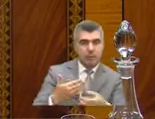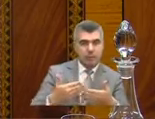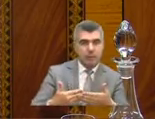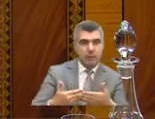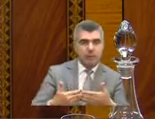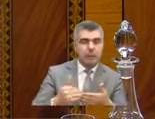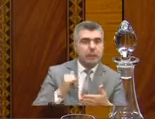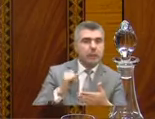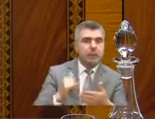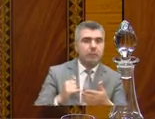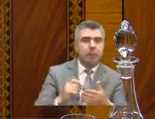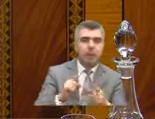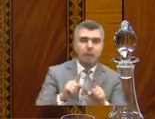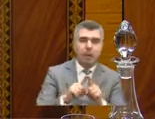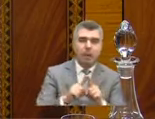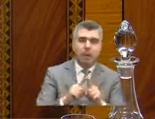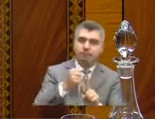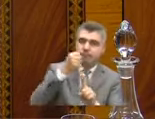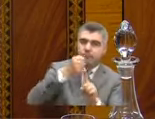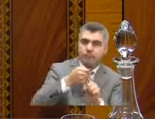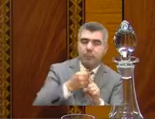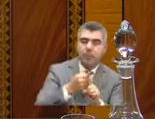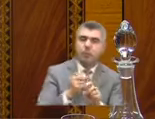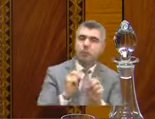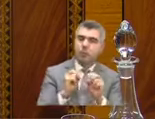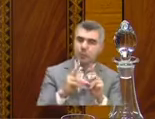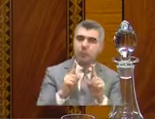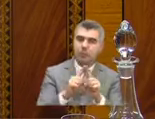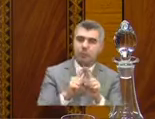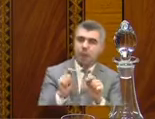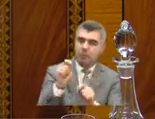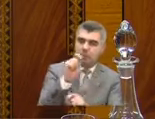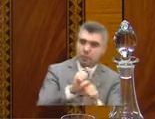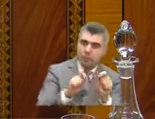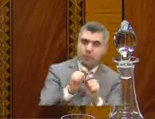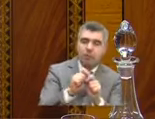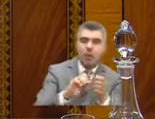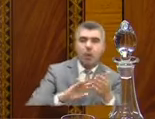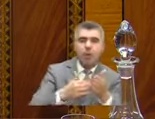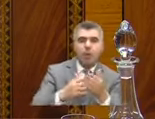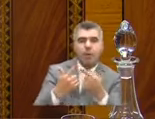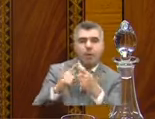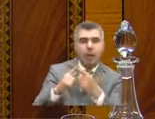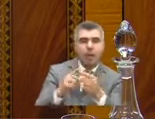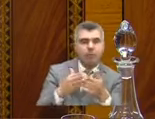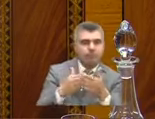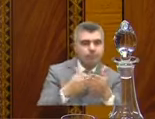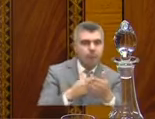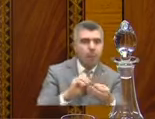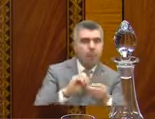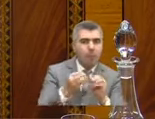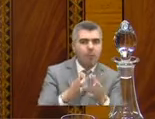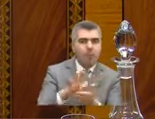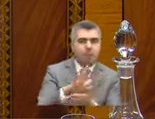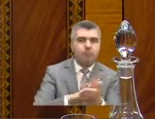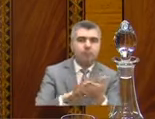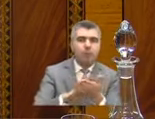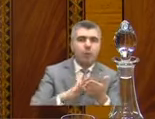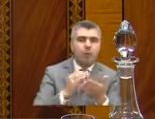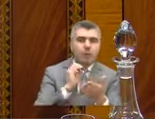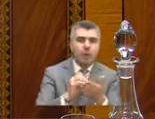هذا المسار عبر مواصلة التدخل لمعالجة تداعيات مختلف الأزمات وتأثيراتها